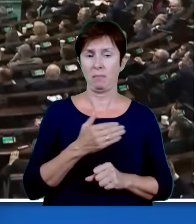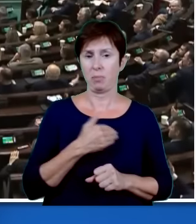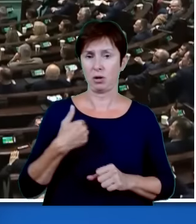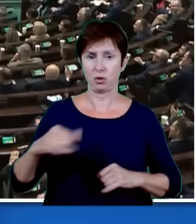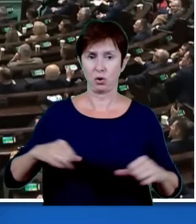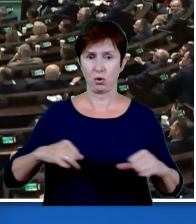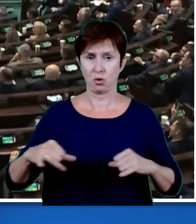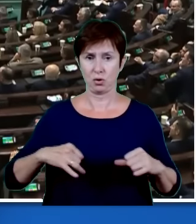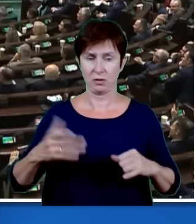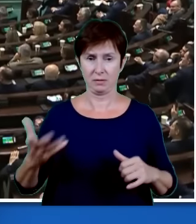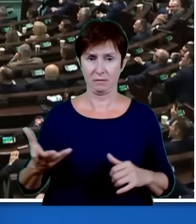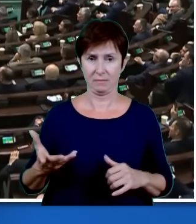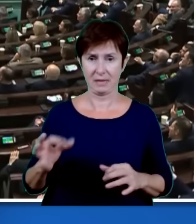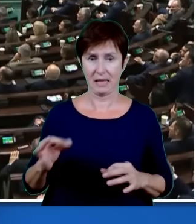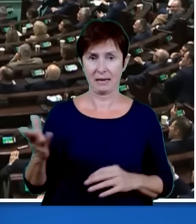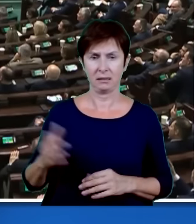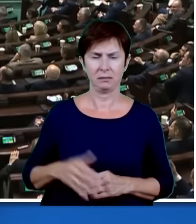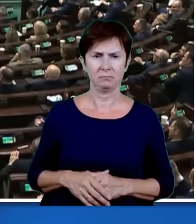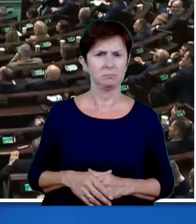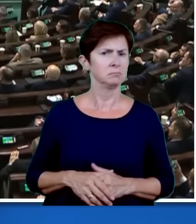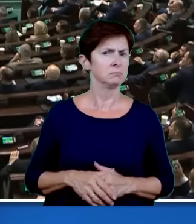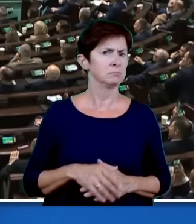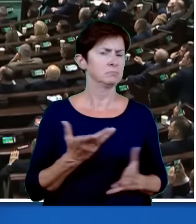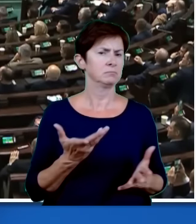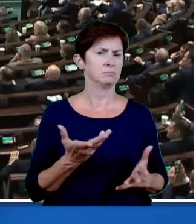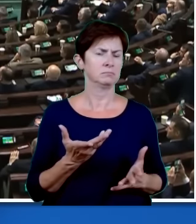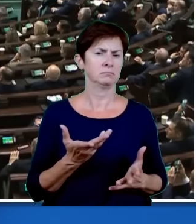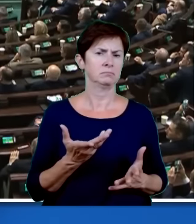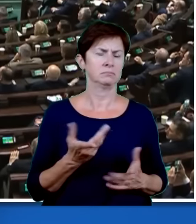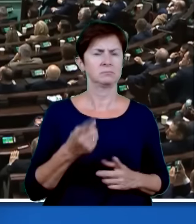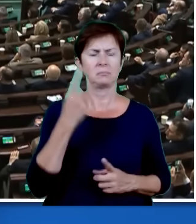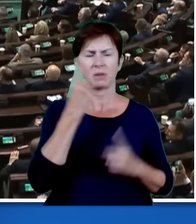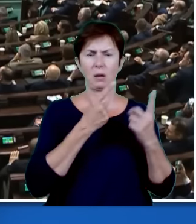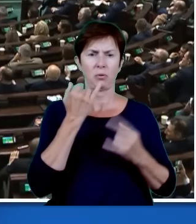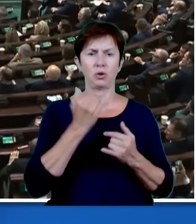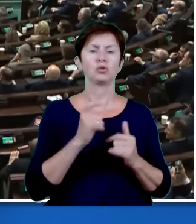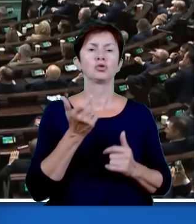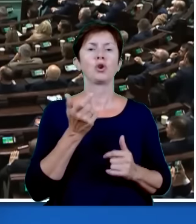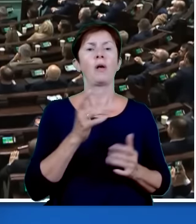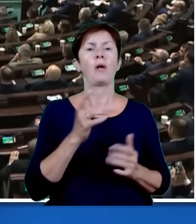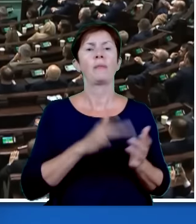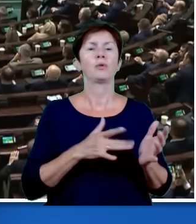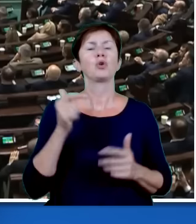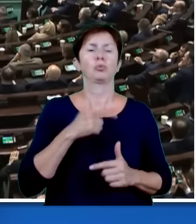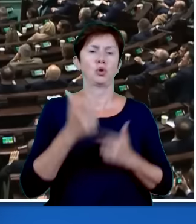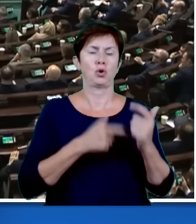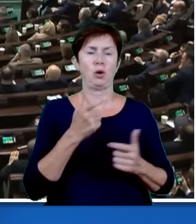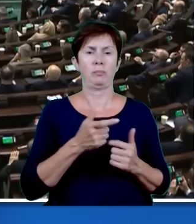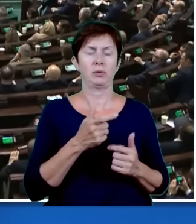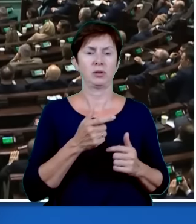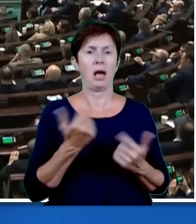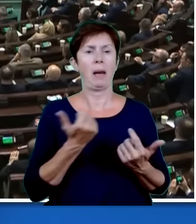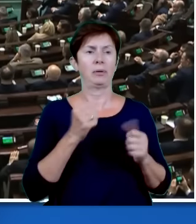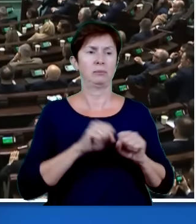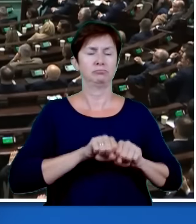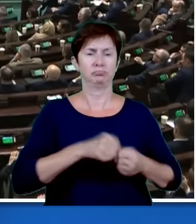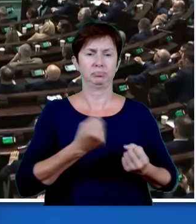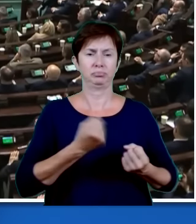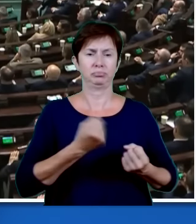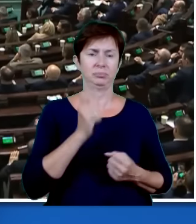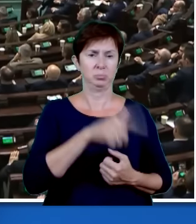Przepraszam panie pośle Ale co w takim razie planuje zrobić Pana zdaniem pan premier Donald Tusk żeby zniszczyć Prawo i Sprawiedliwość